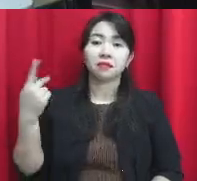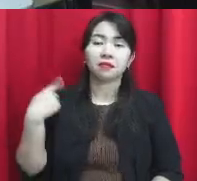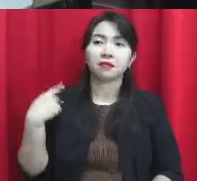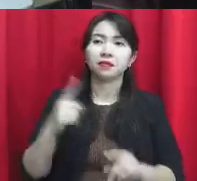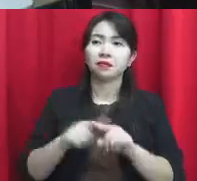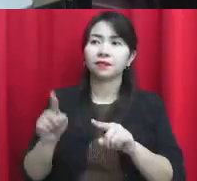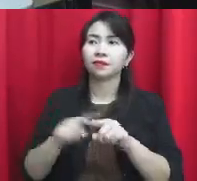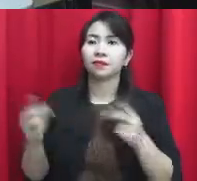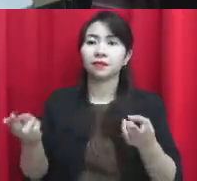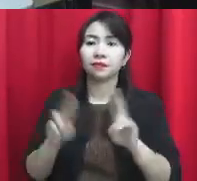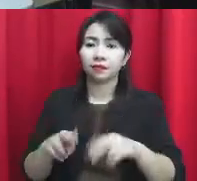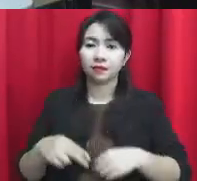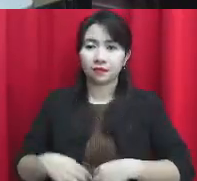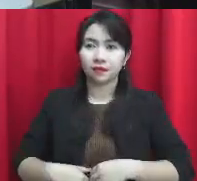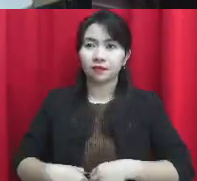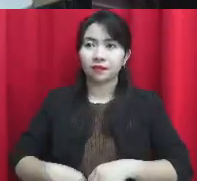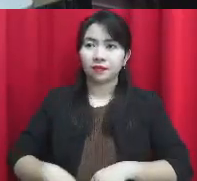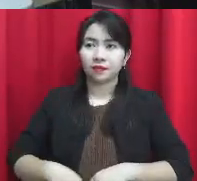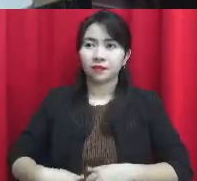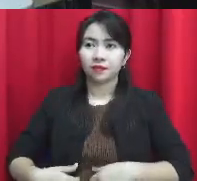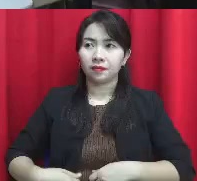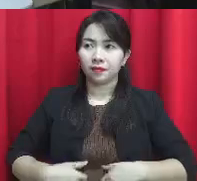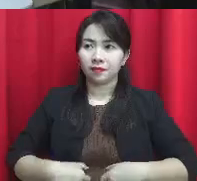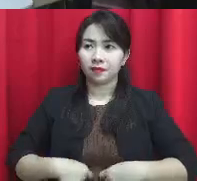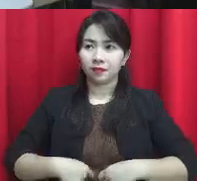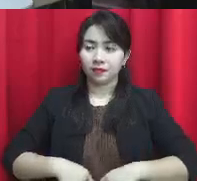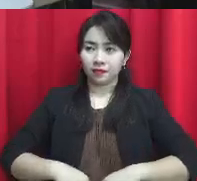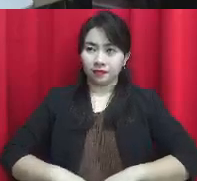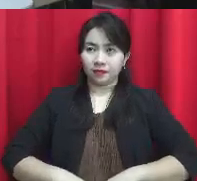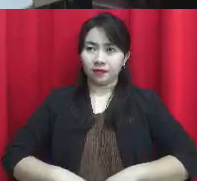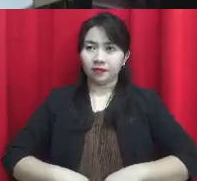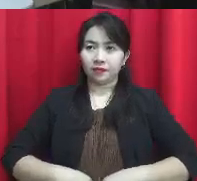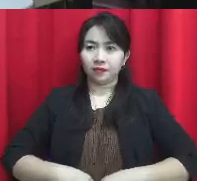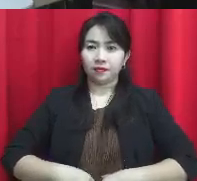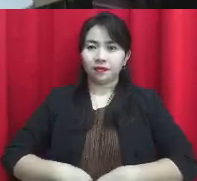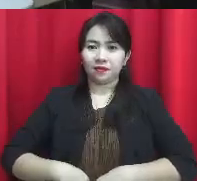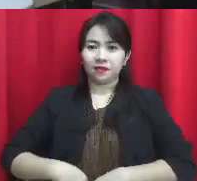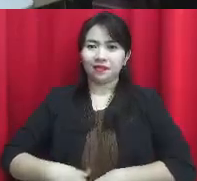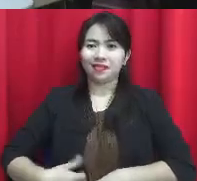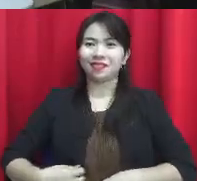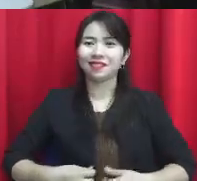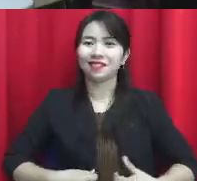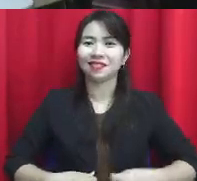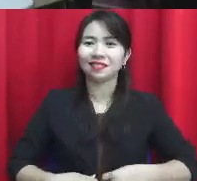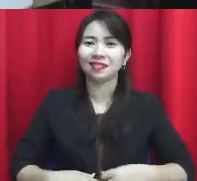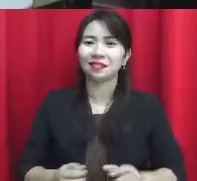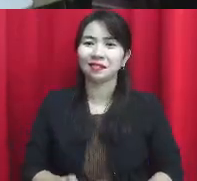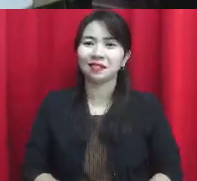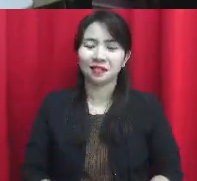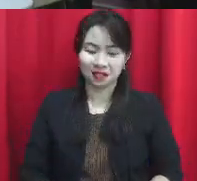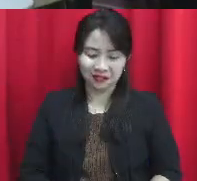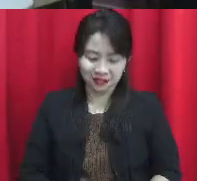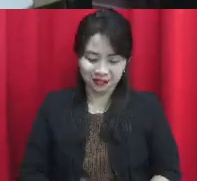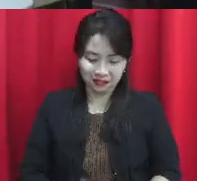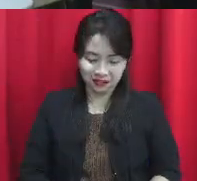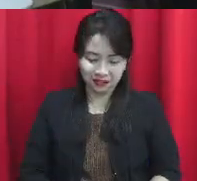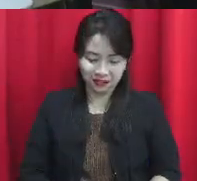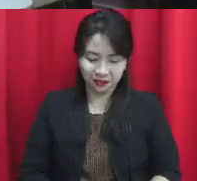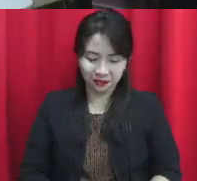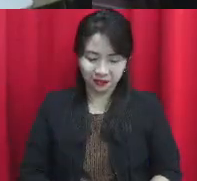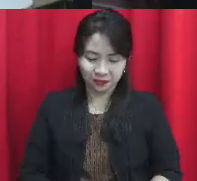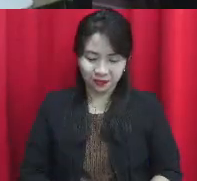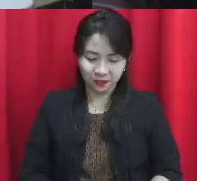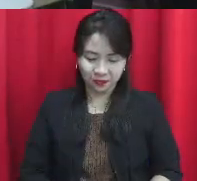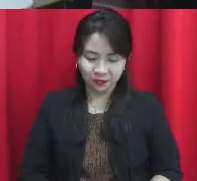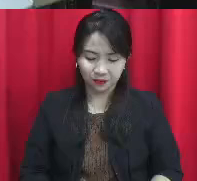ba it's not him shoutout ma rin si Vincent y niya si Troy well Anyways